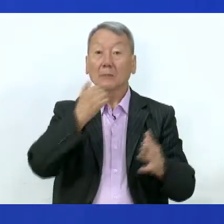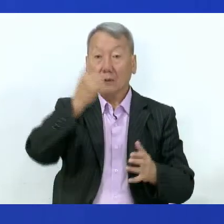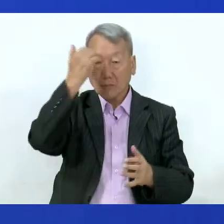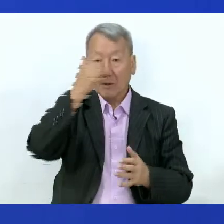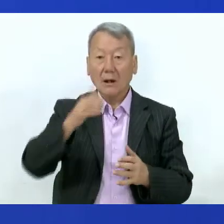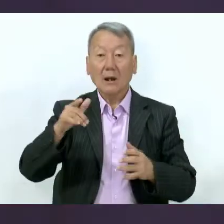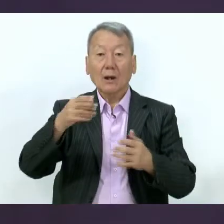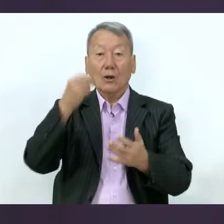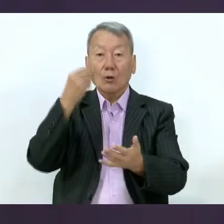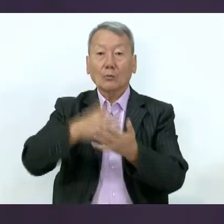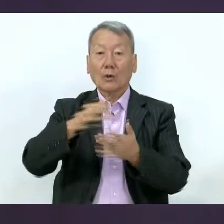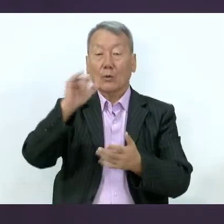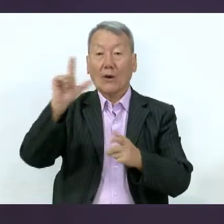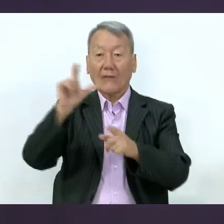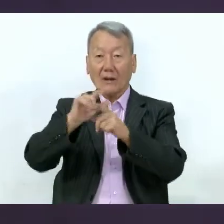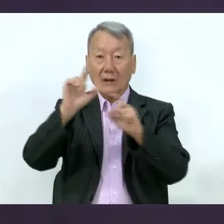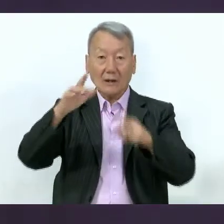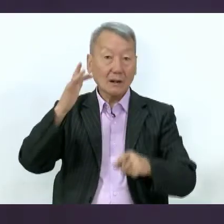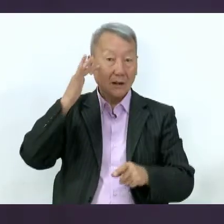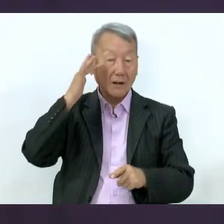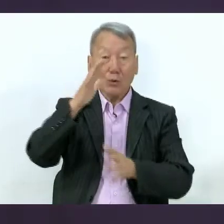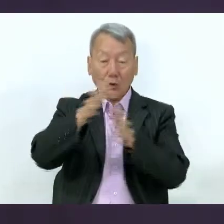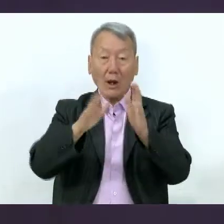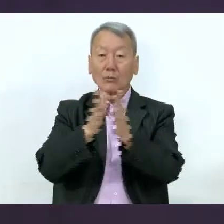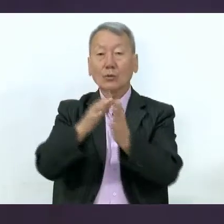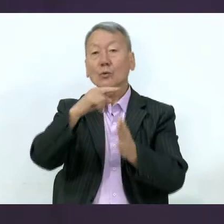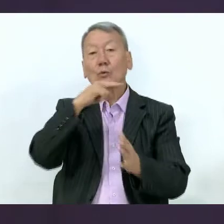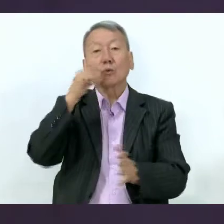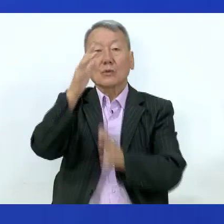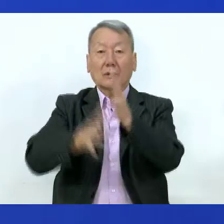Қалпысынан Арнатасы Әал-ькөз, каныстың әкеек тұрса, әине жүмішті және қызиң?